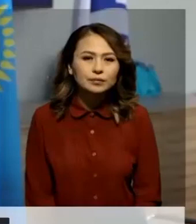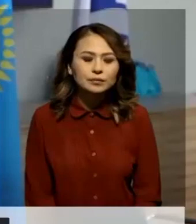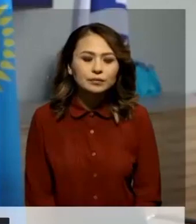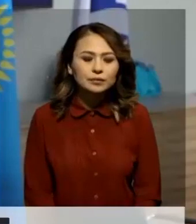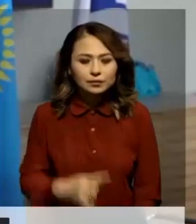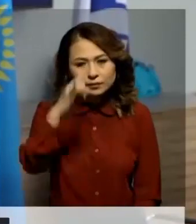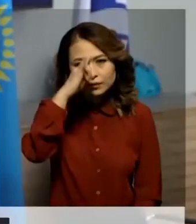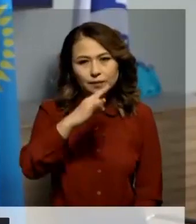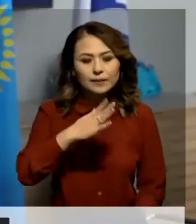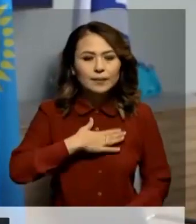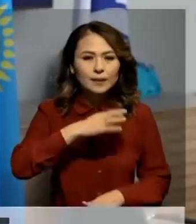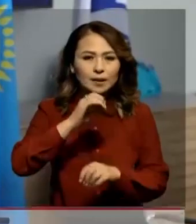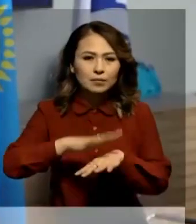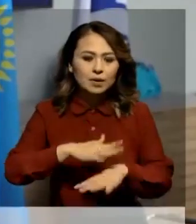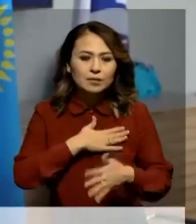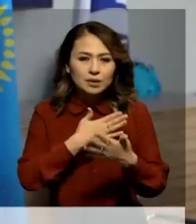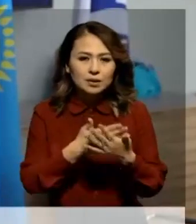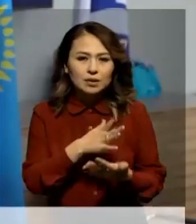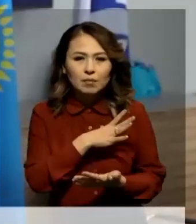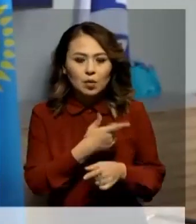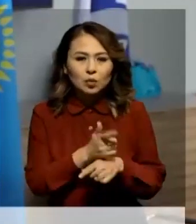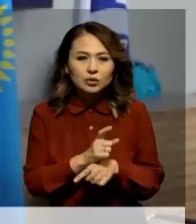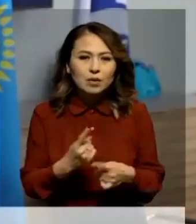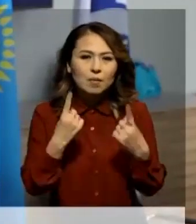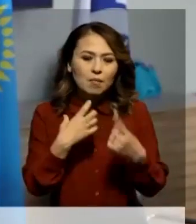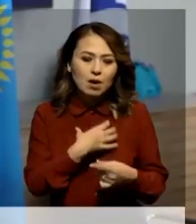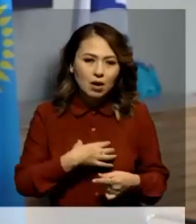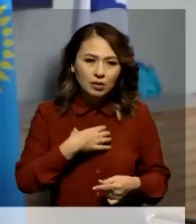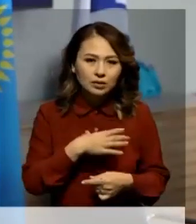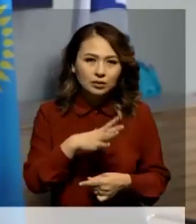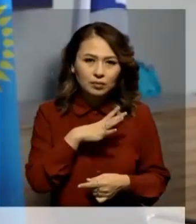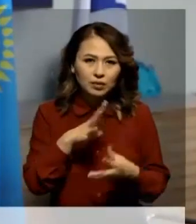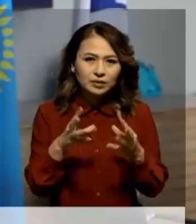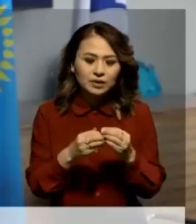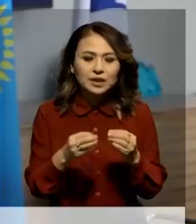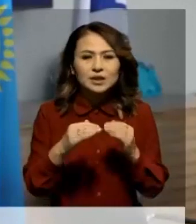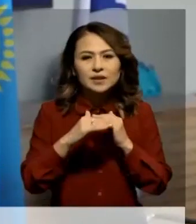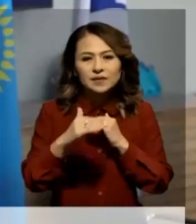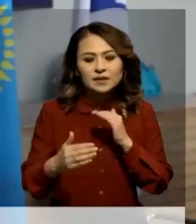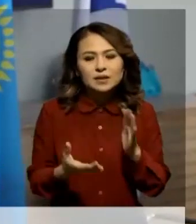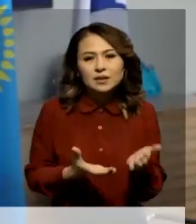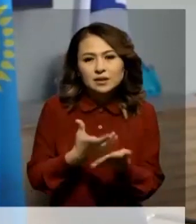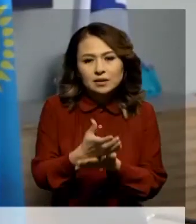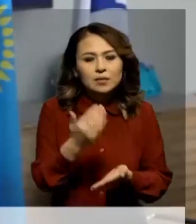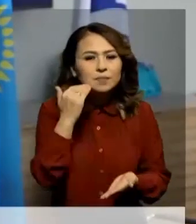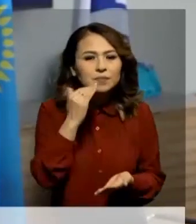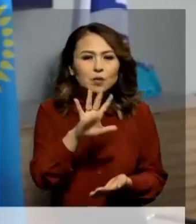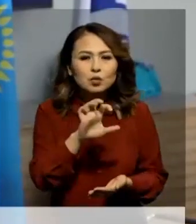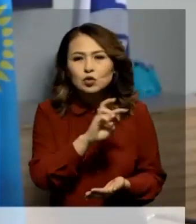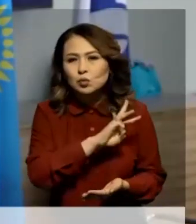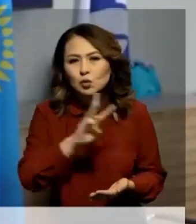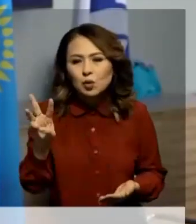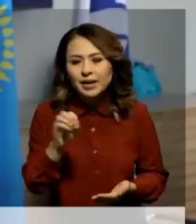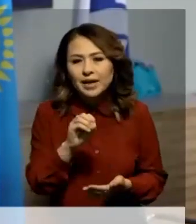Қазақстан біздің банк белсенді әрекет ететін өте маңызды ел. Бұл жылы құйған инвестицияларымыздың көлемі шамамен 500 миллион